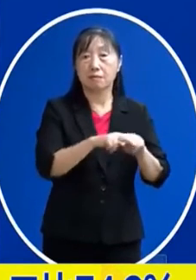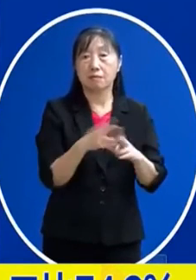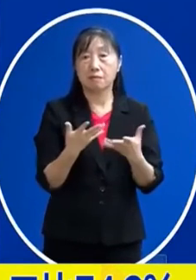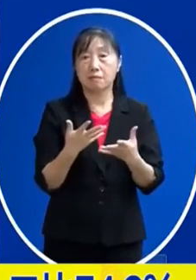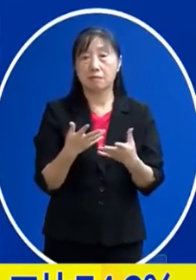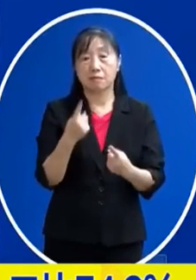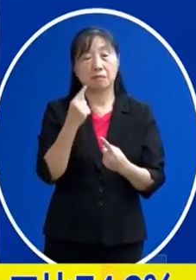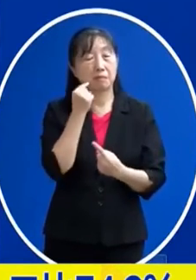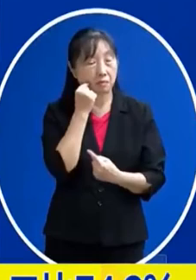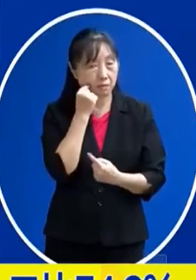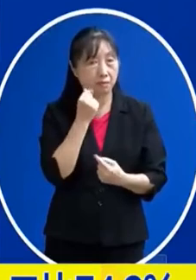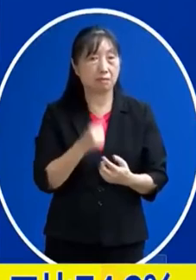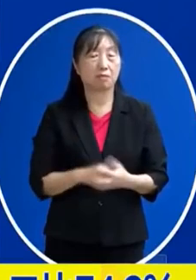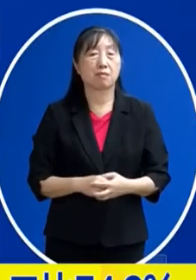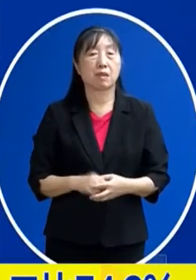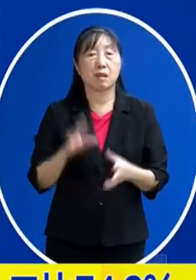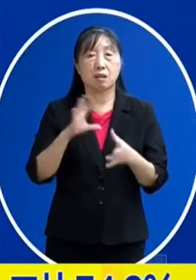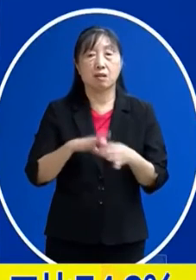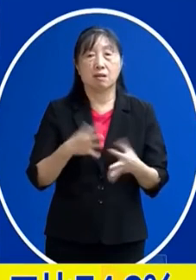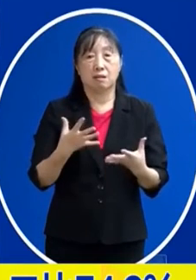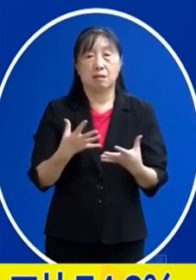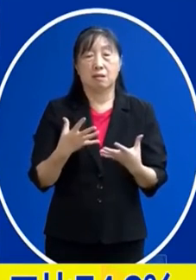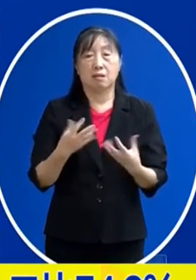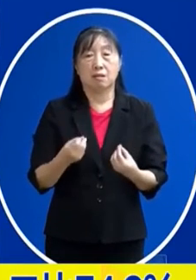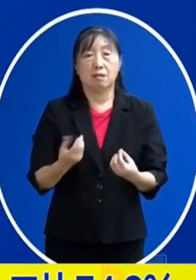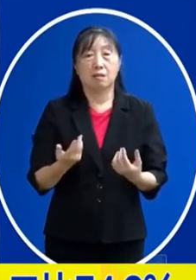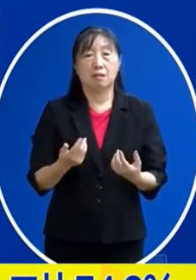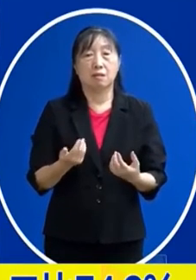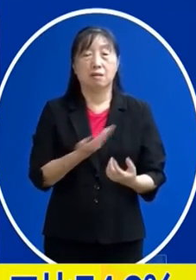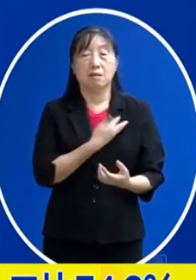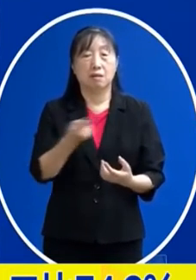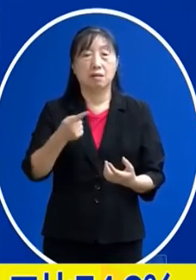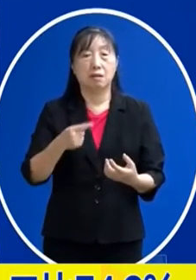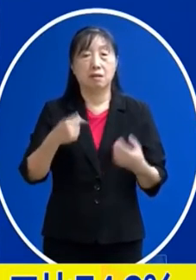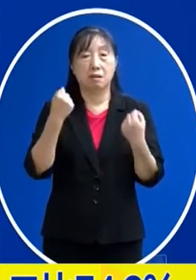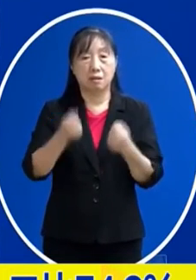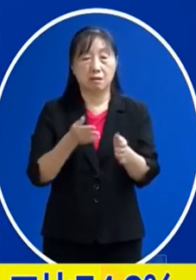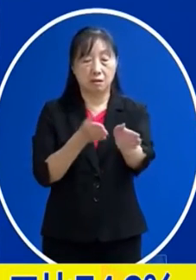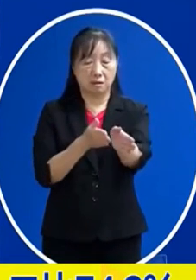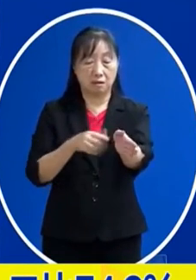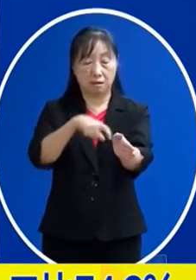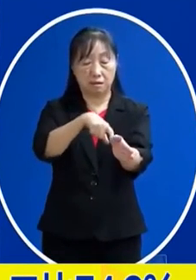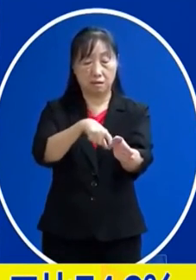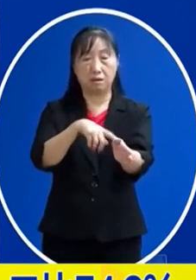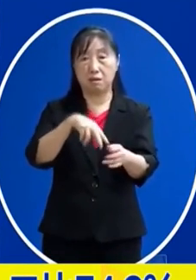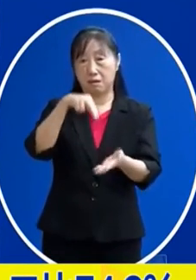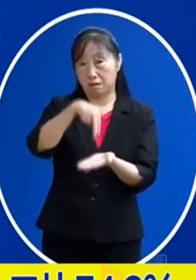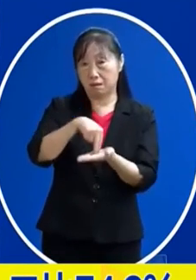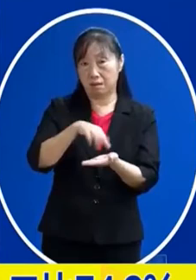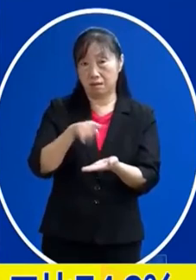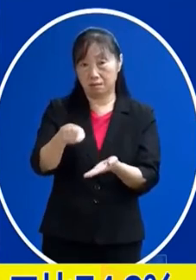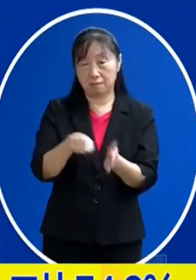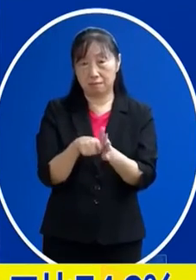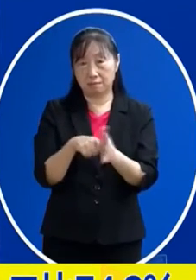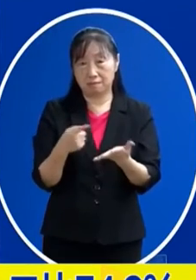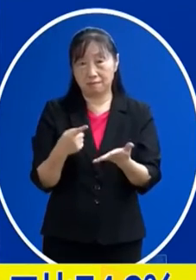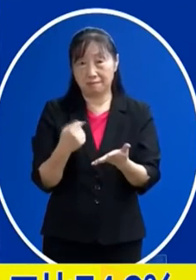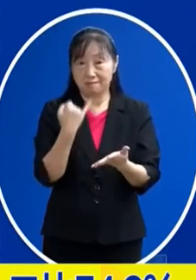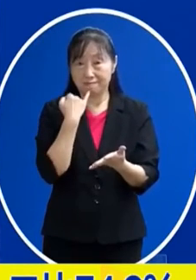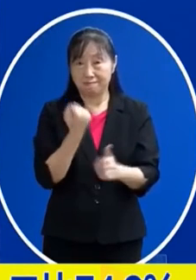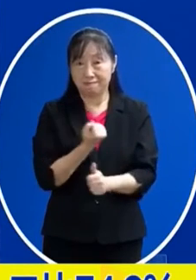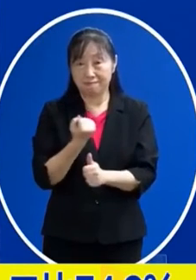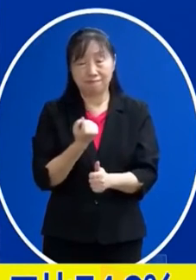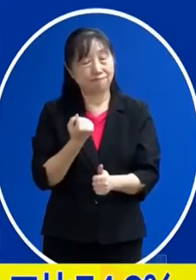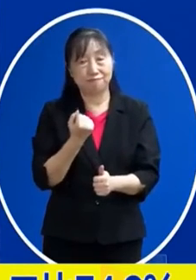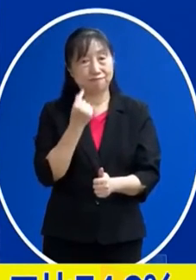时候不是那么容易，那必须有时候必须开放到这个玄关来站立，那但是对于人潮的疏导来讲不一定能够很有效的管